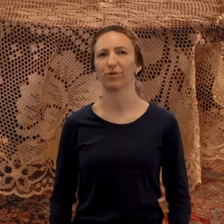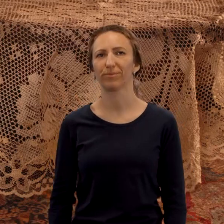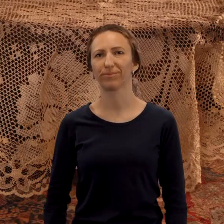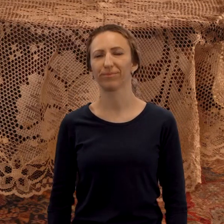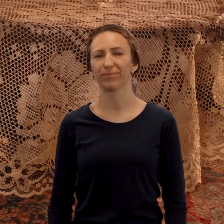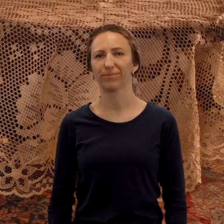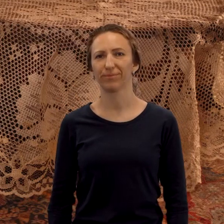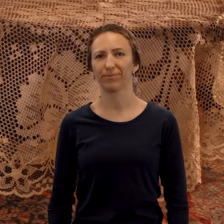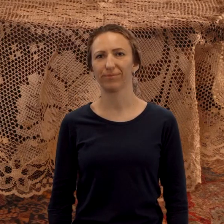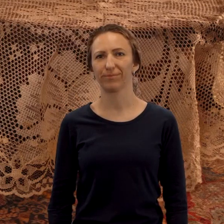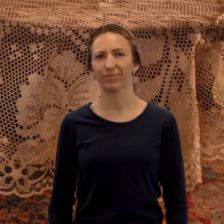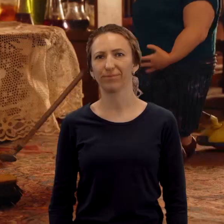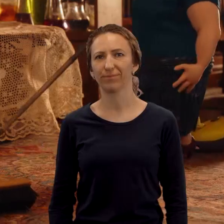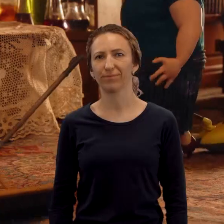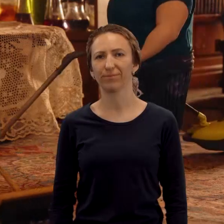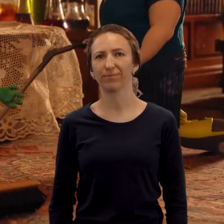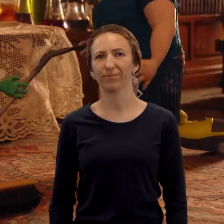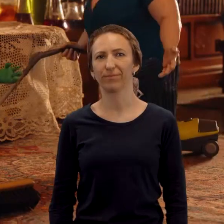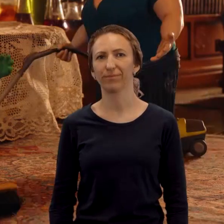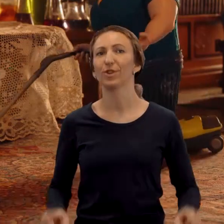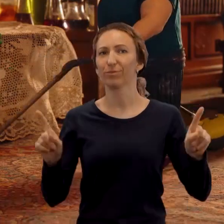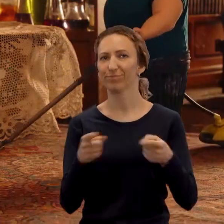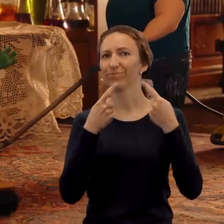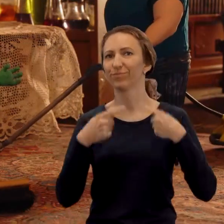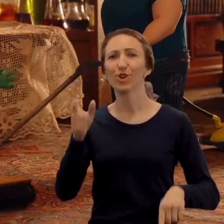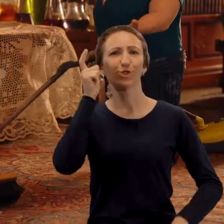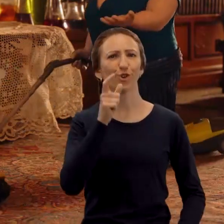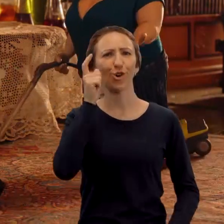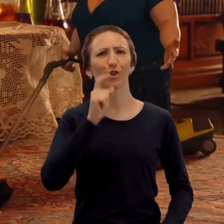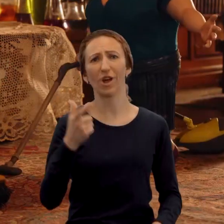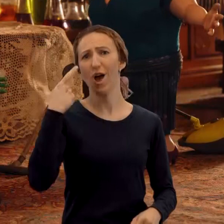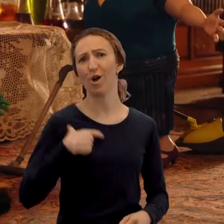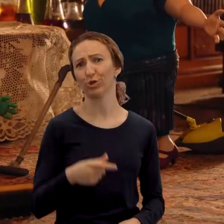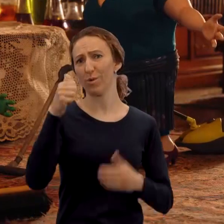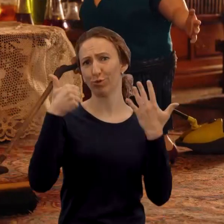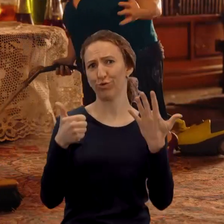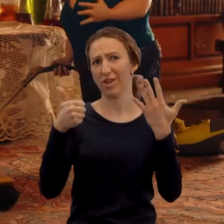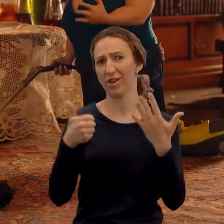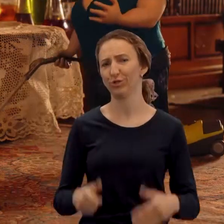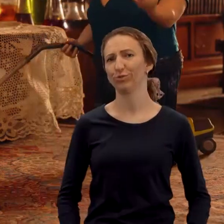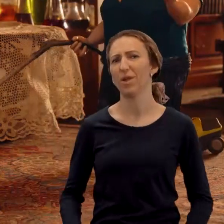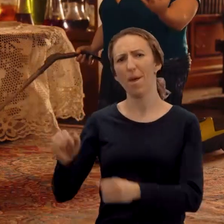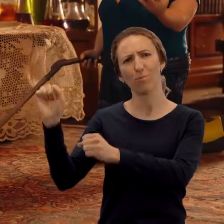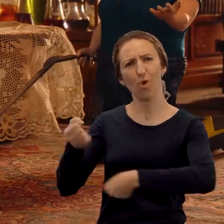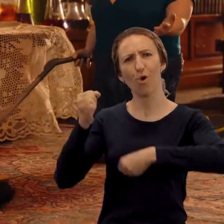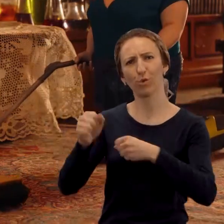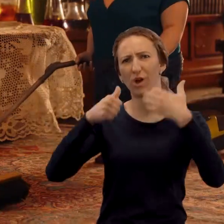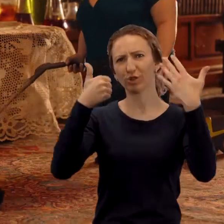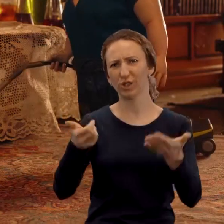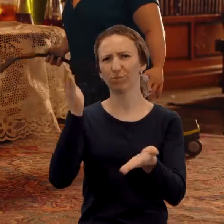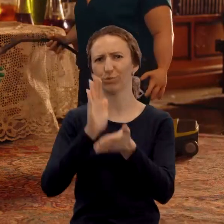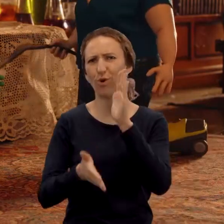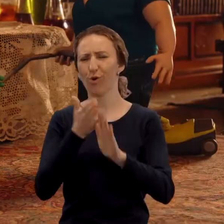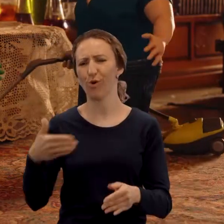popilnować, żeby tamte ciotki nie wróciły Nie potrzeba sześciu ciotek By wykonać tę robotę Nie potrzeba sześciu mioteł